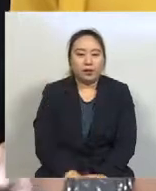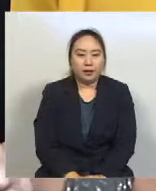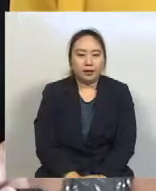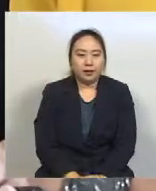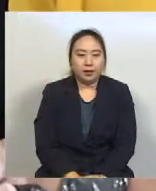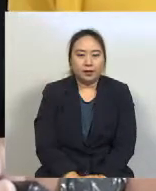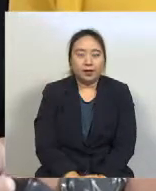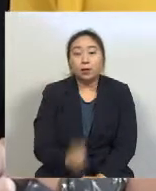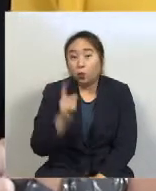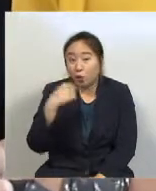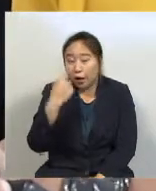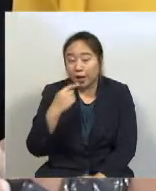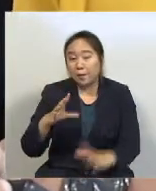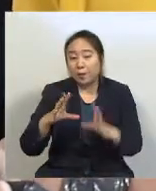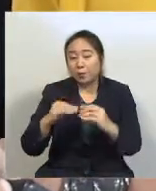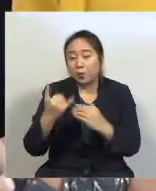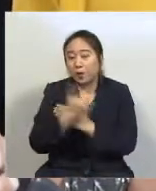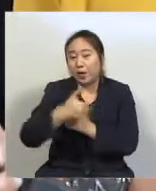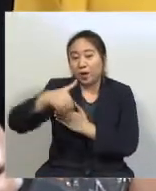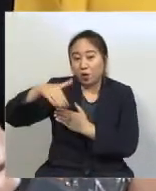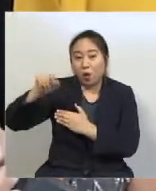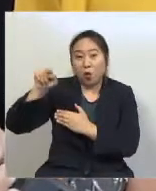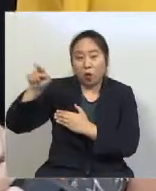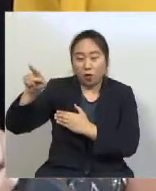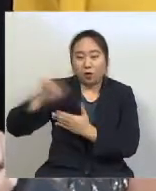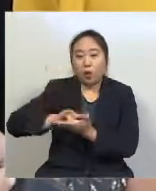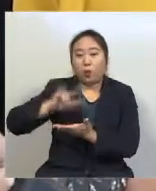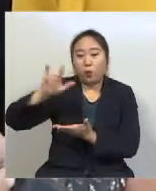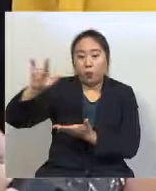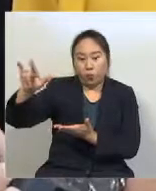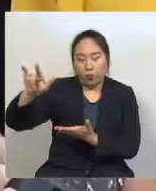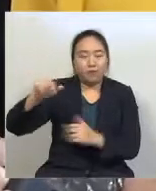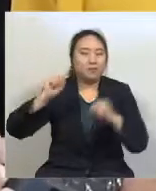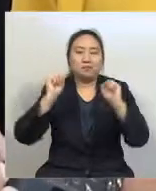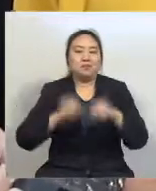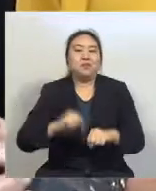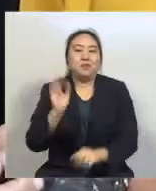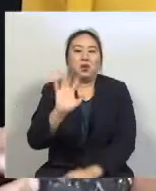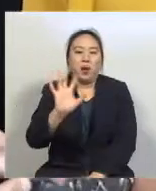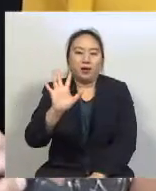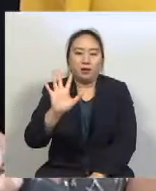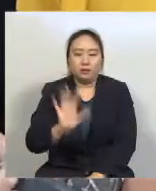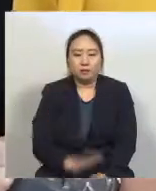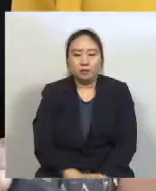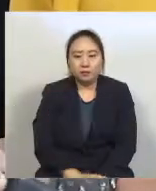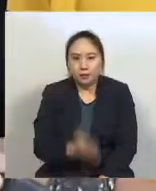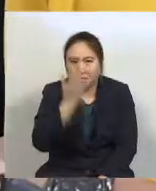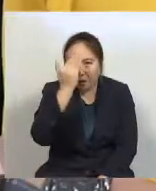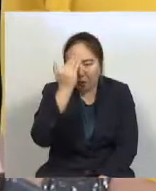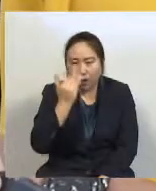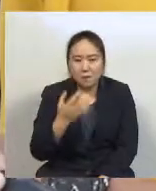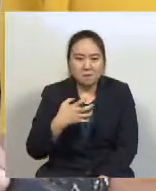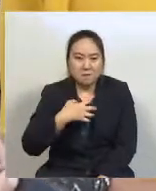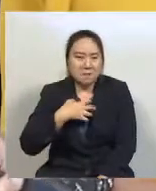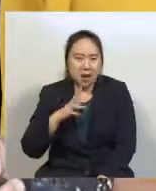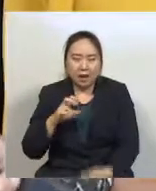ทางประเทศเนี่ยส่วนใหญ่ก็จะไม่รู้มันเพราะว่าไม่ต้องการให้คะแนนเสียง